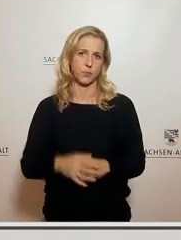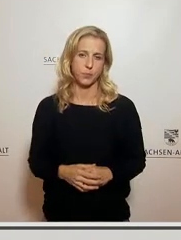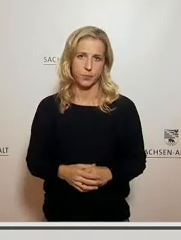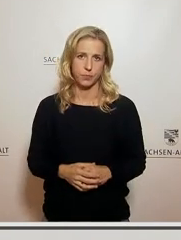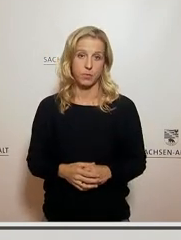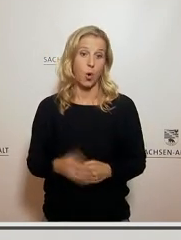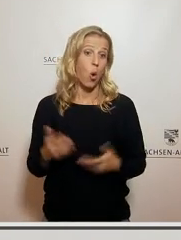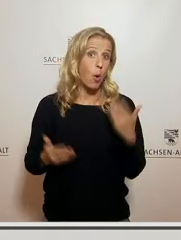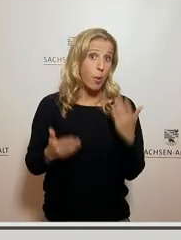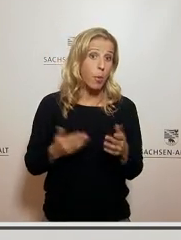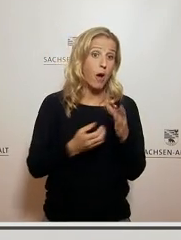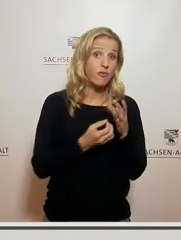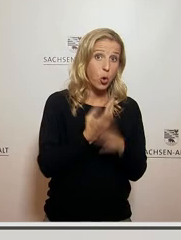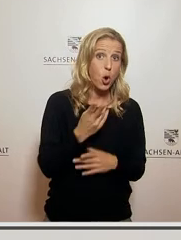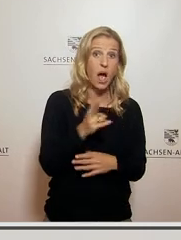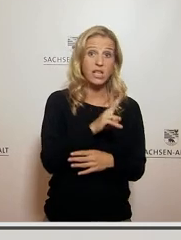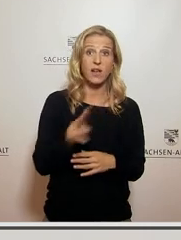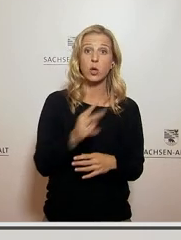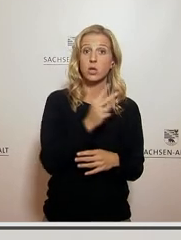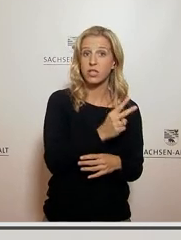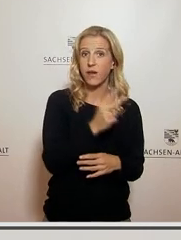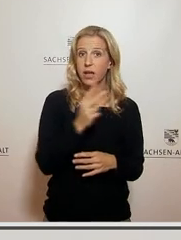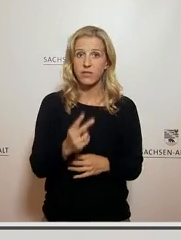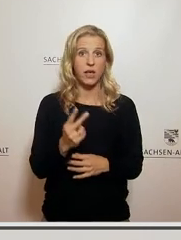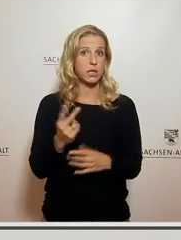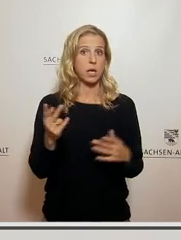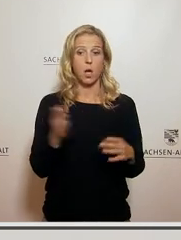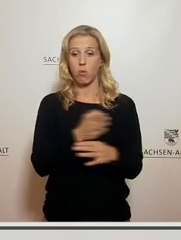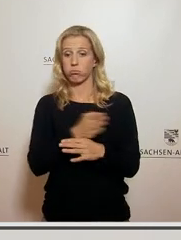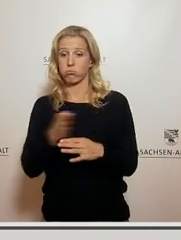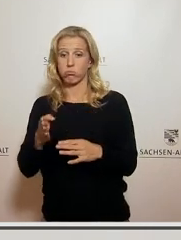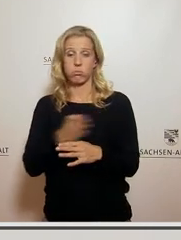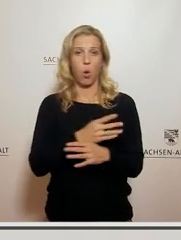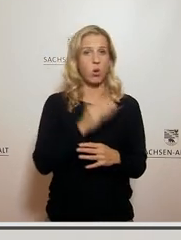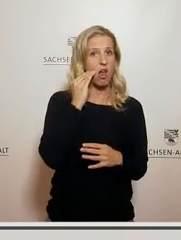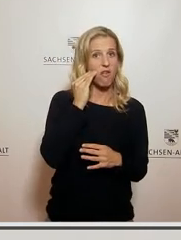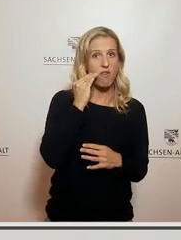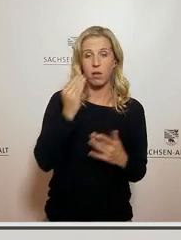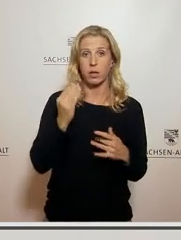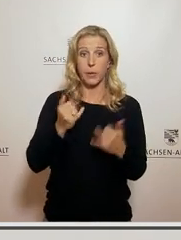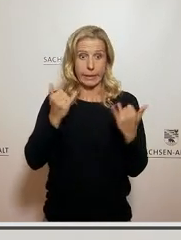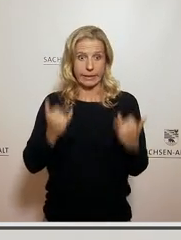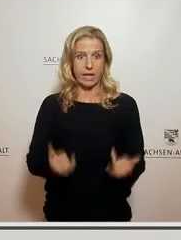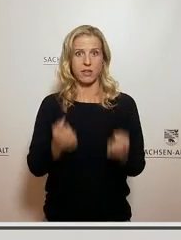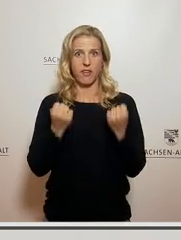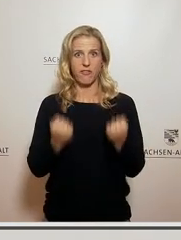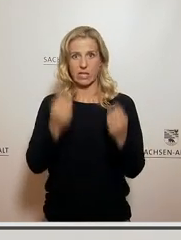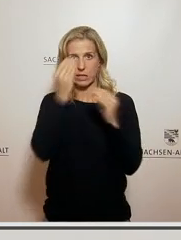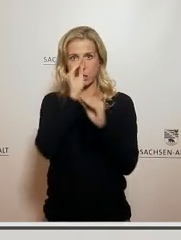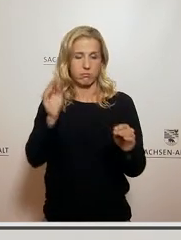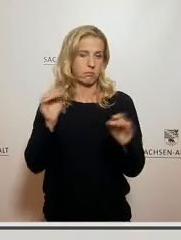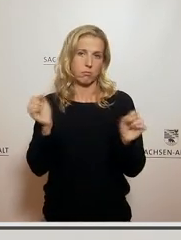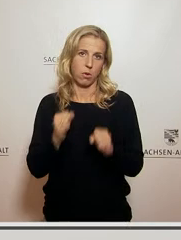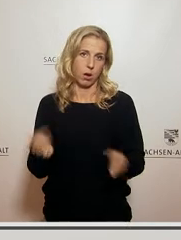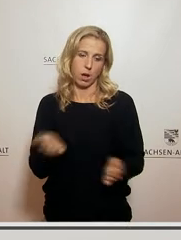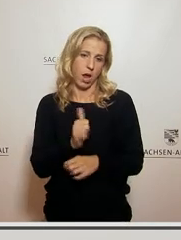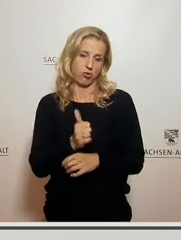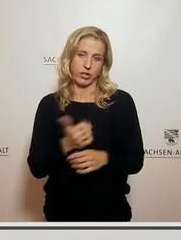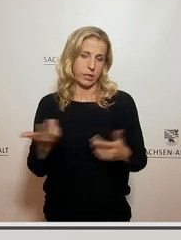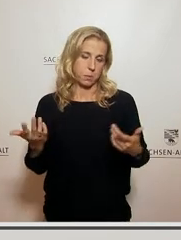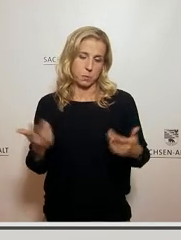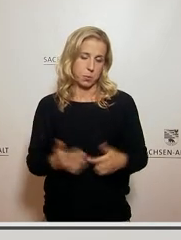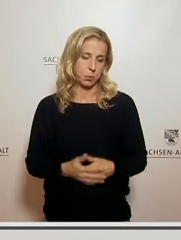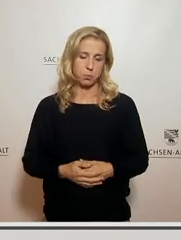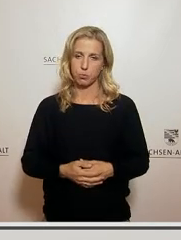Ob das jetzt im Frühjahr 2022 ist, das sagen ja einige auch, das kann ich jetzt noch nicht beurteilen.